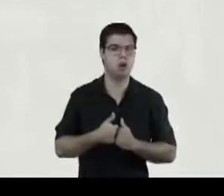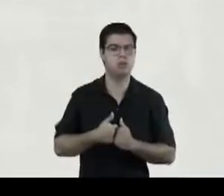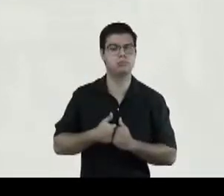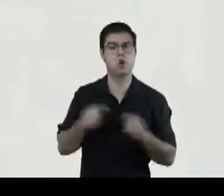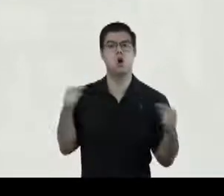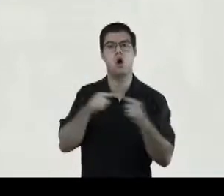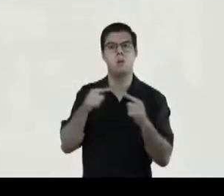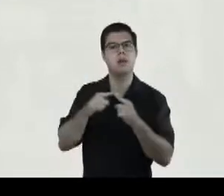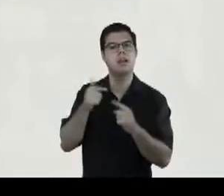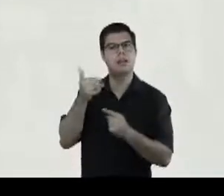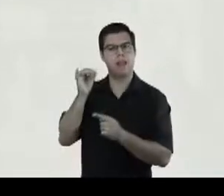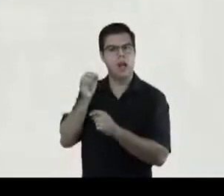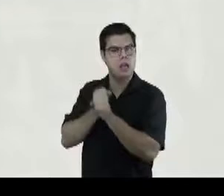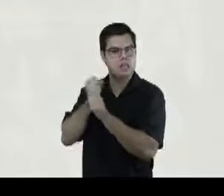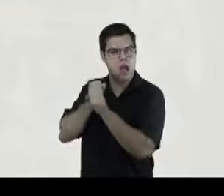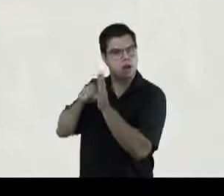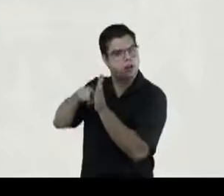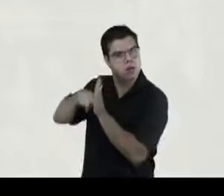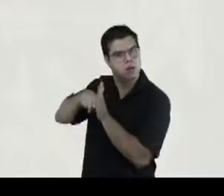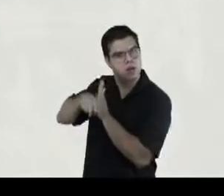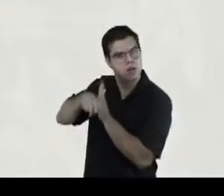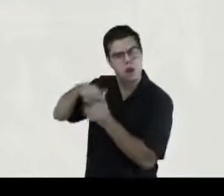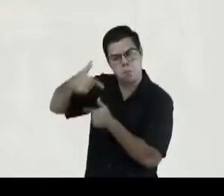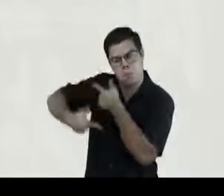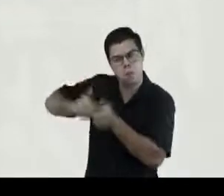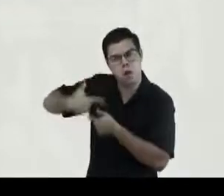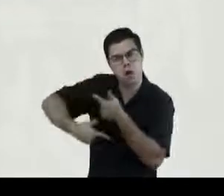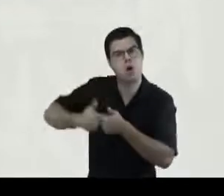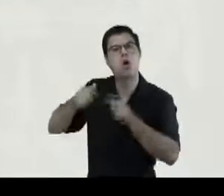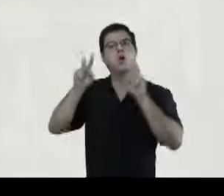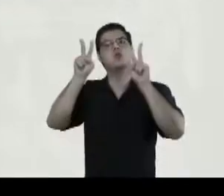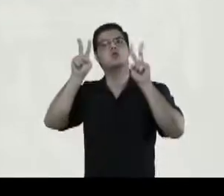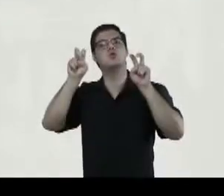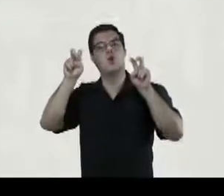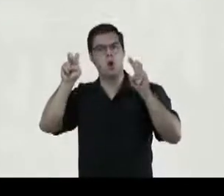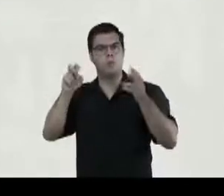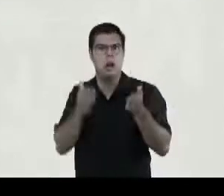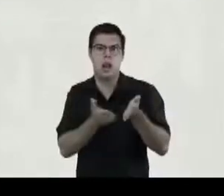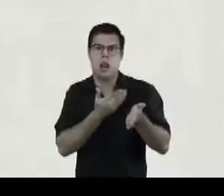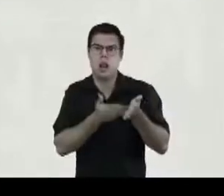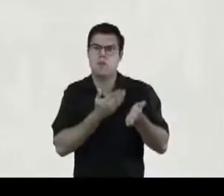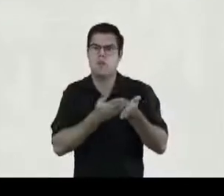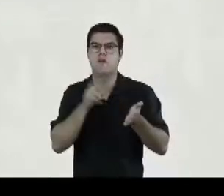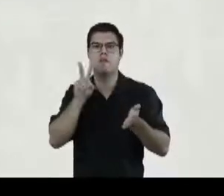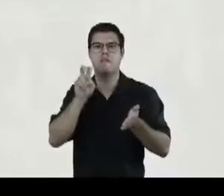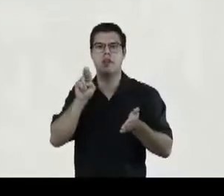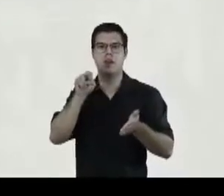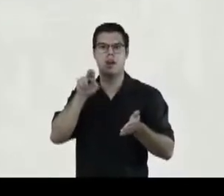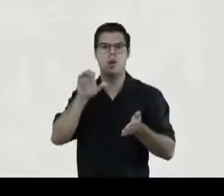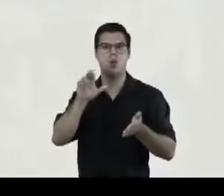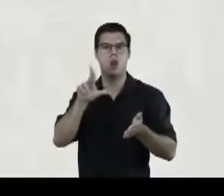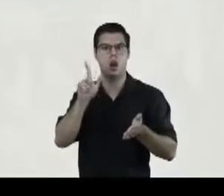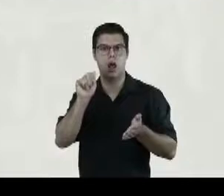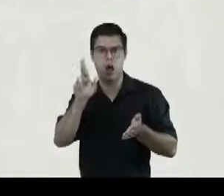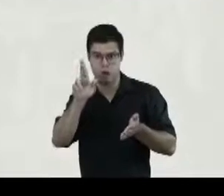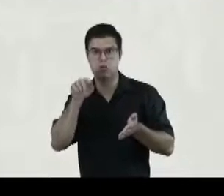sur le livre vernaculaire français. Ça a d'abord été publié sur papier et